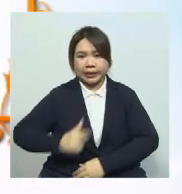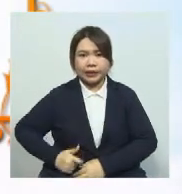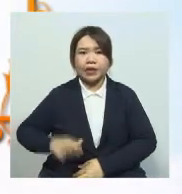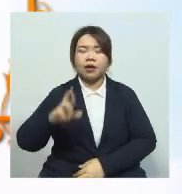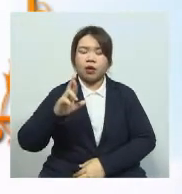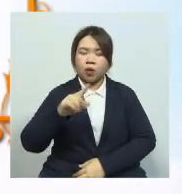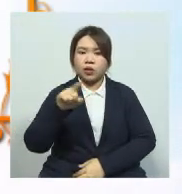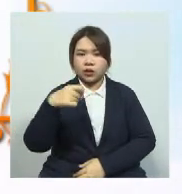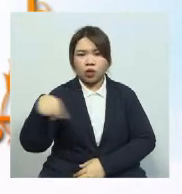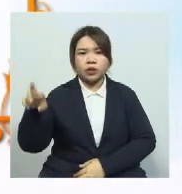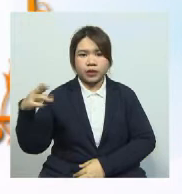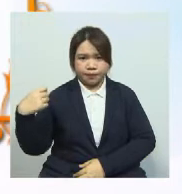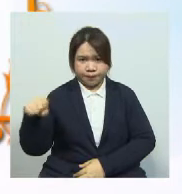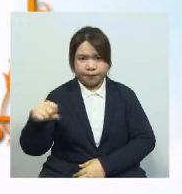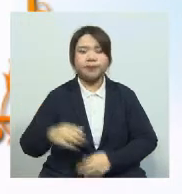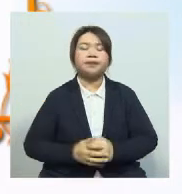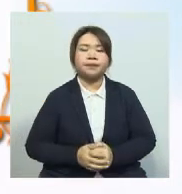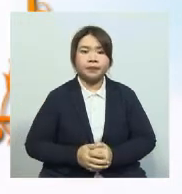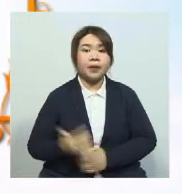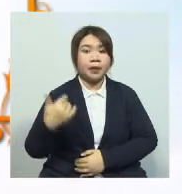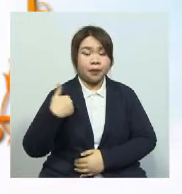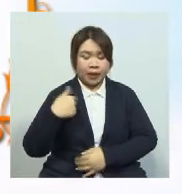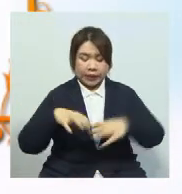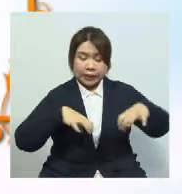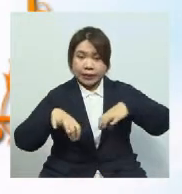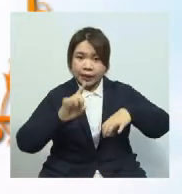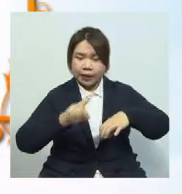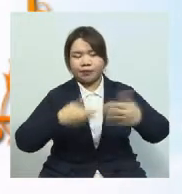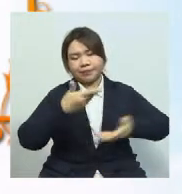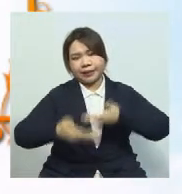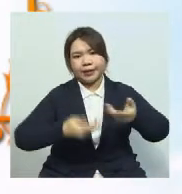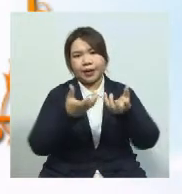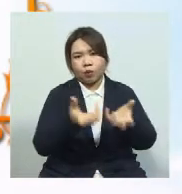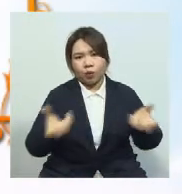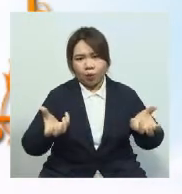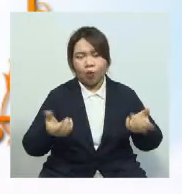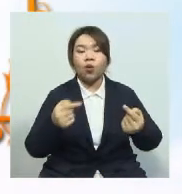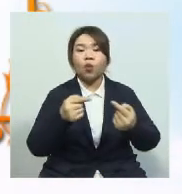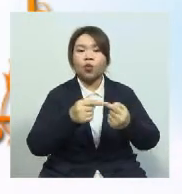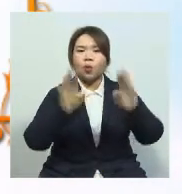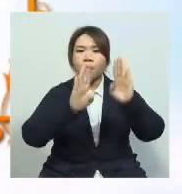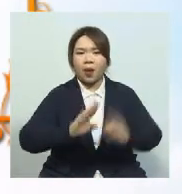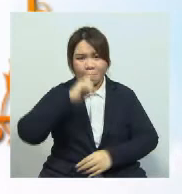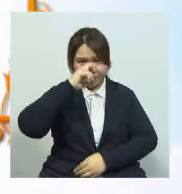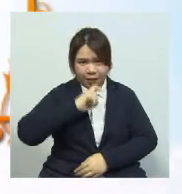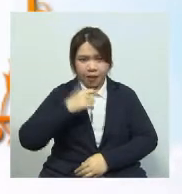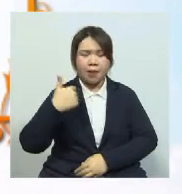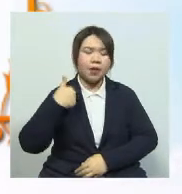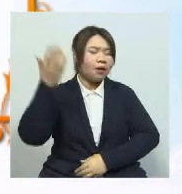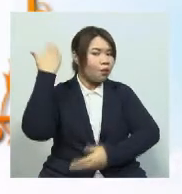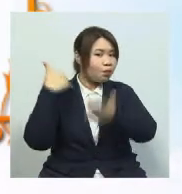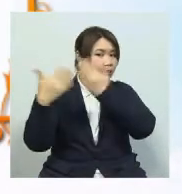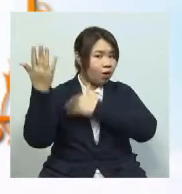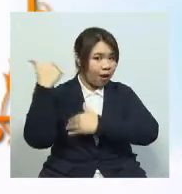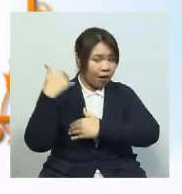ากนี้ก็มีการจัดตลาดย้อนยุคค่ะซึ่งเป็นเสน่ห์วิถีถิ่นวิถีไทยนะคะได้แก่การจัดตลาดร้านค้าชุมชนดั้งเดิมโบราณ